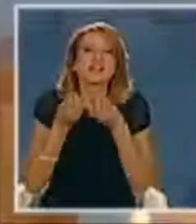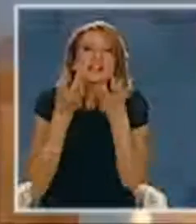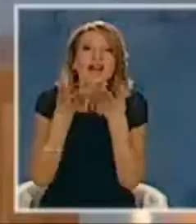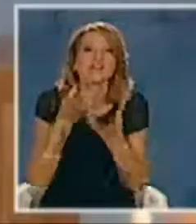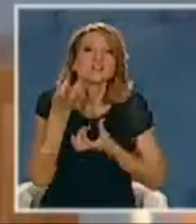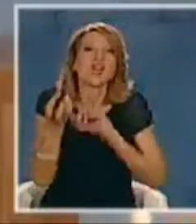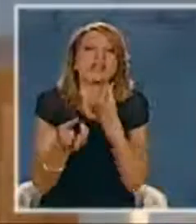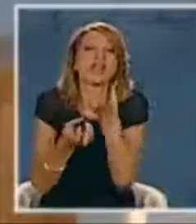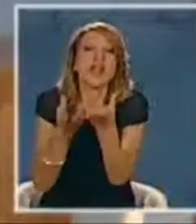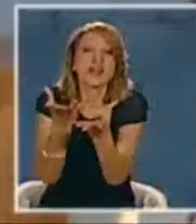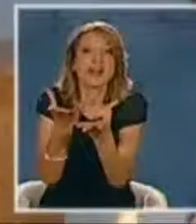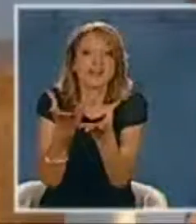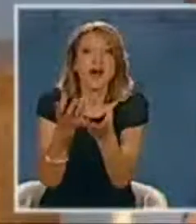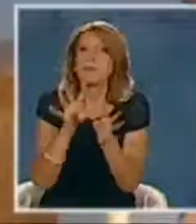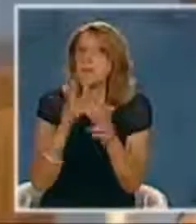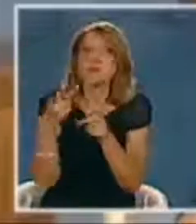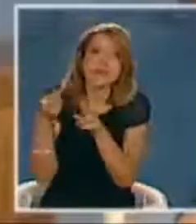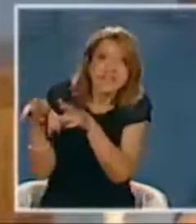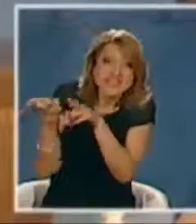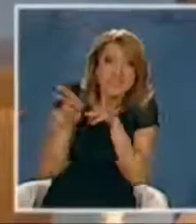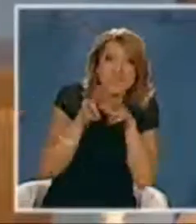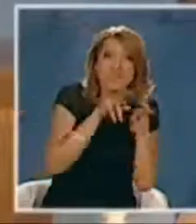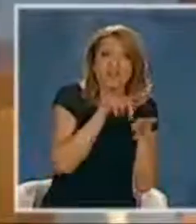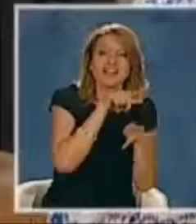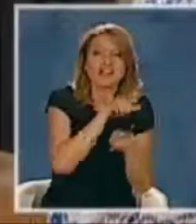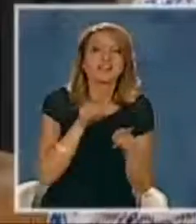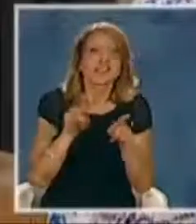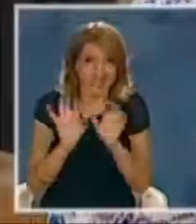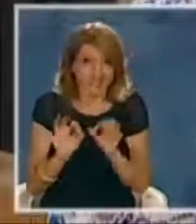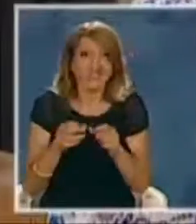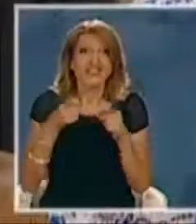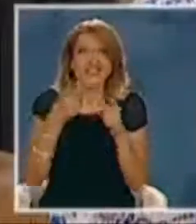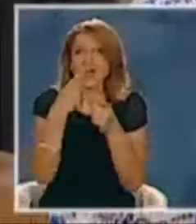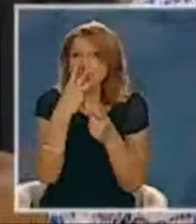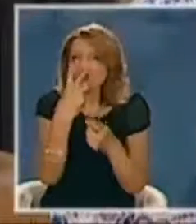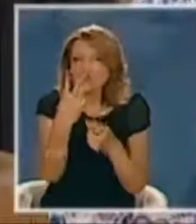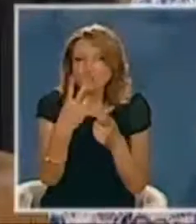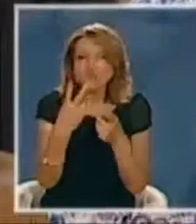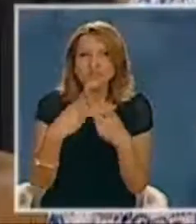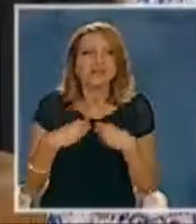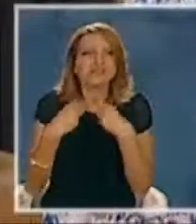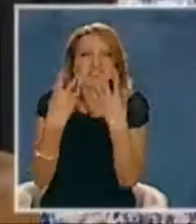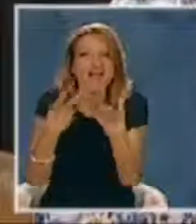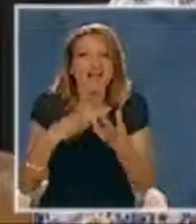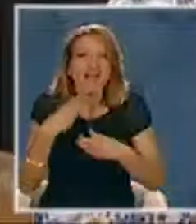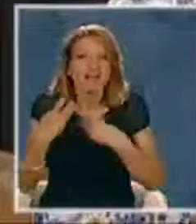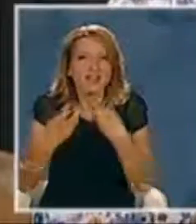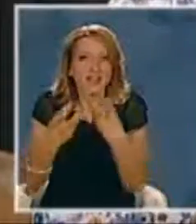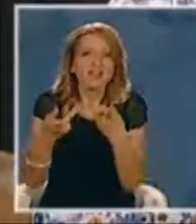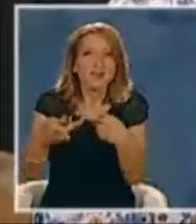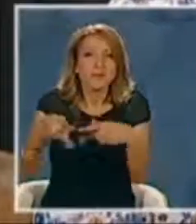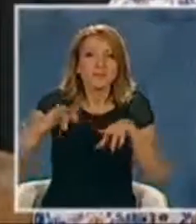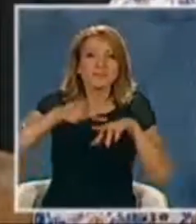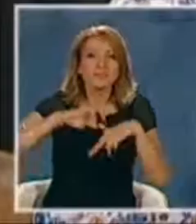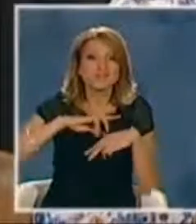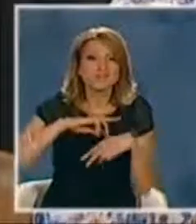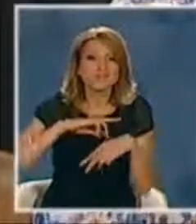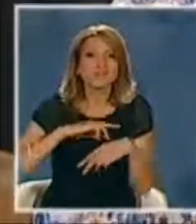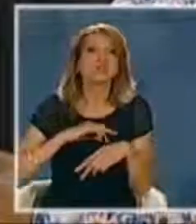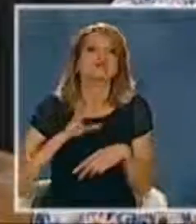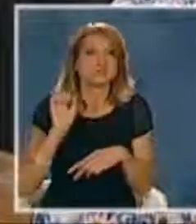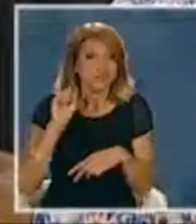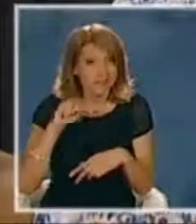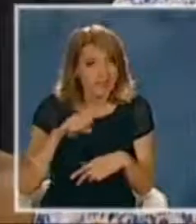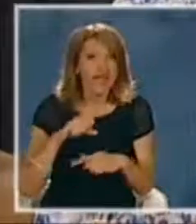да ти се е върнала по този начин. Абсолютно, може да ми се върна стократно и то за, буквално за секунди, защото това